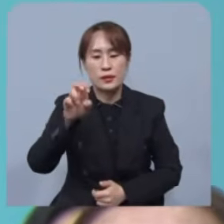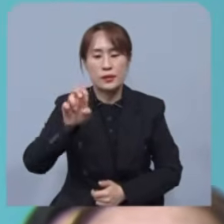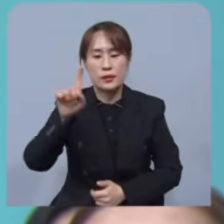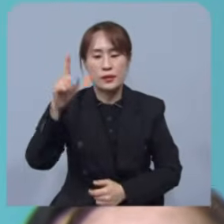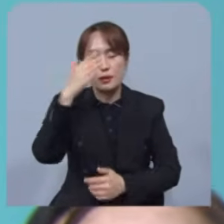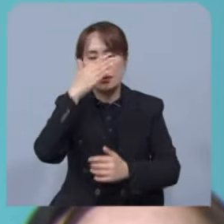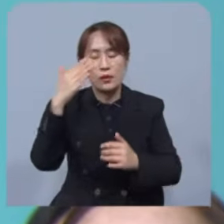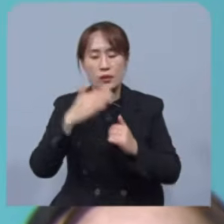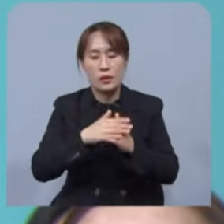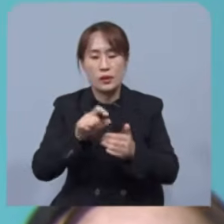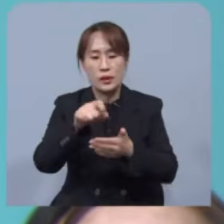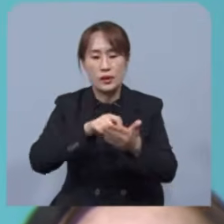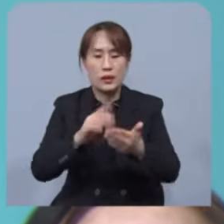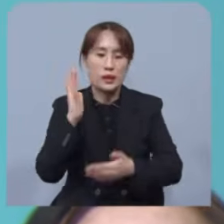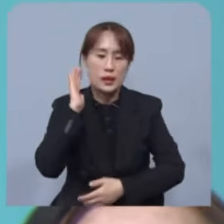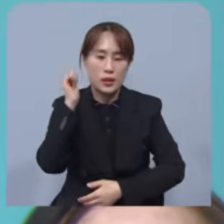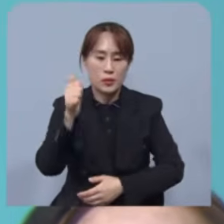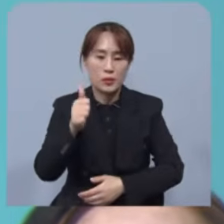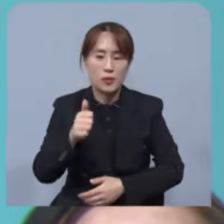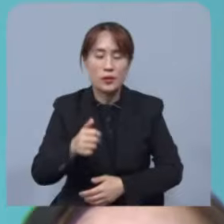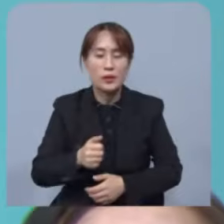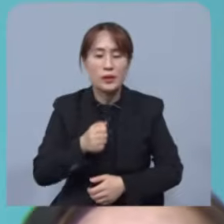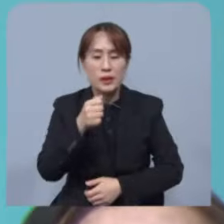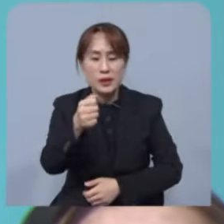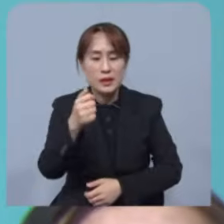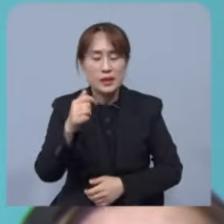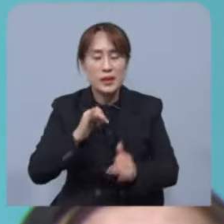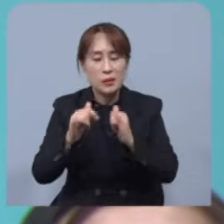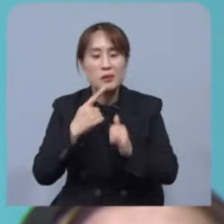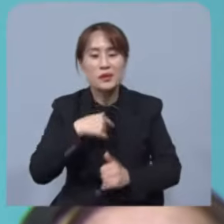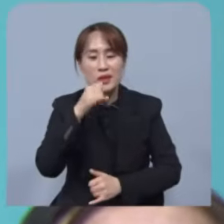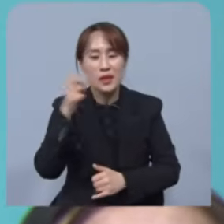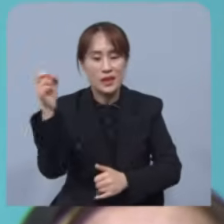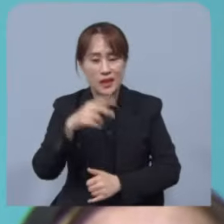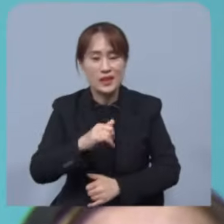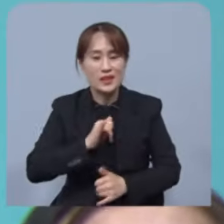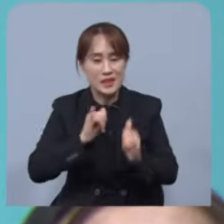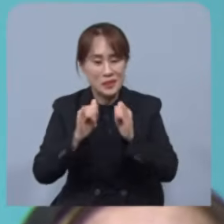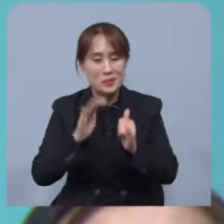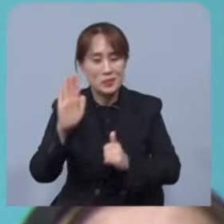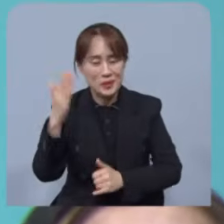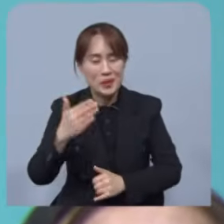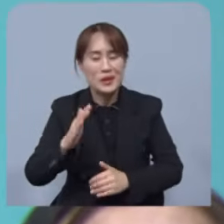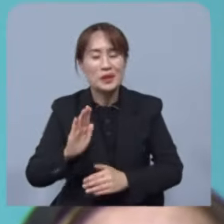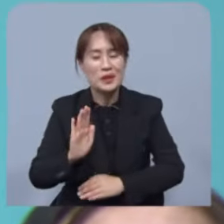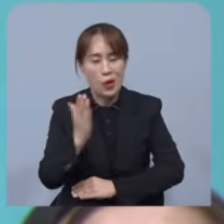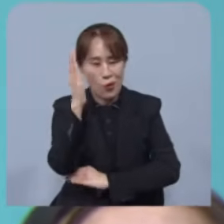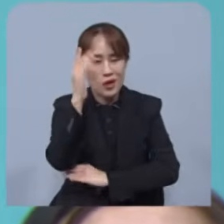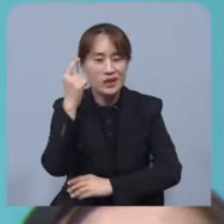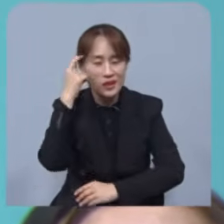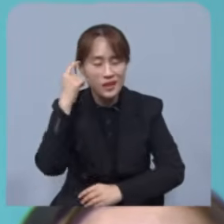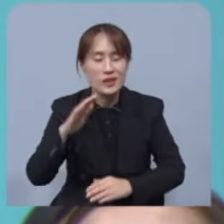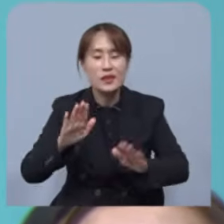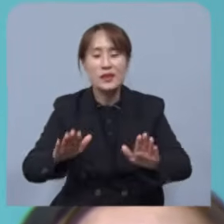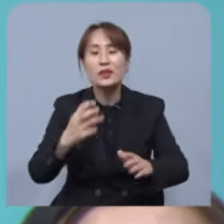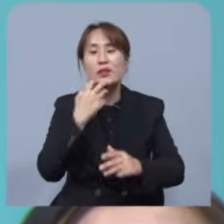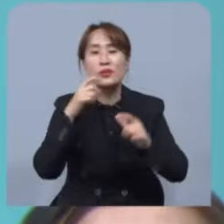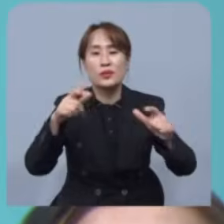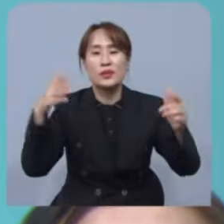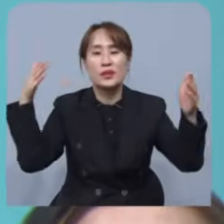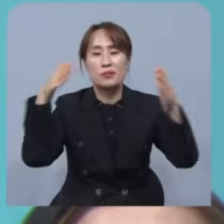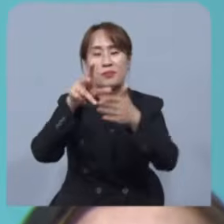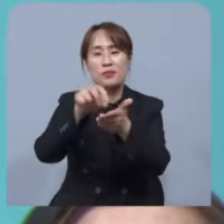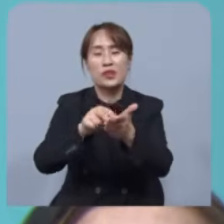2021년에 청소년 기자로 대통령님께 질문을 드린 적이 있는데 이렇게 다시 질문 드리게 되어서 영광입니다. 현재 수도권